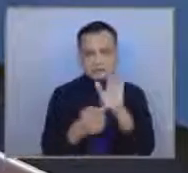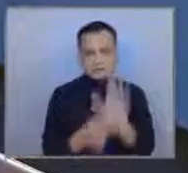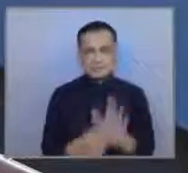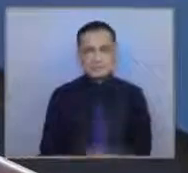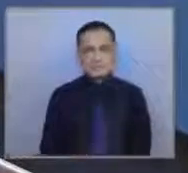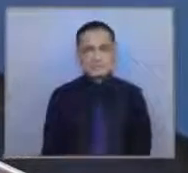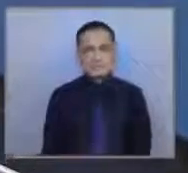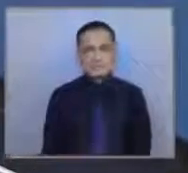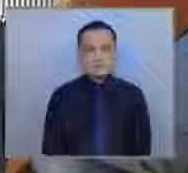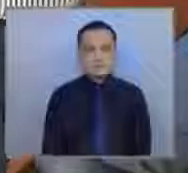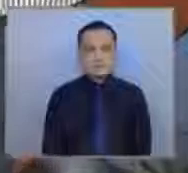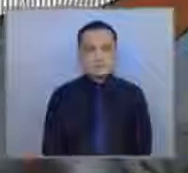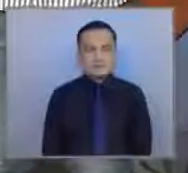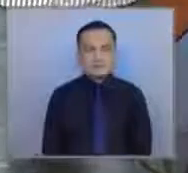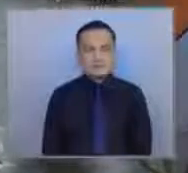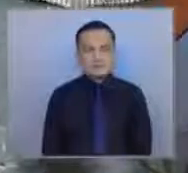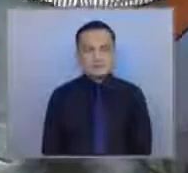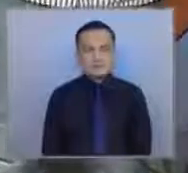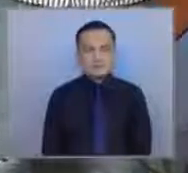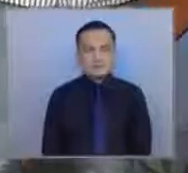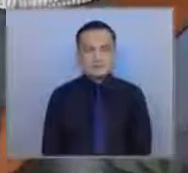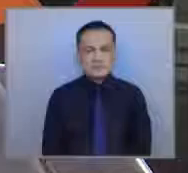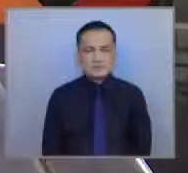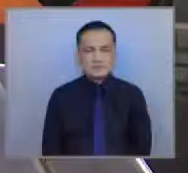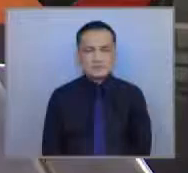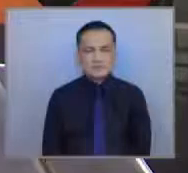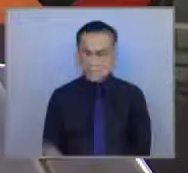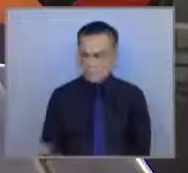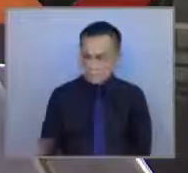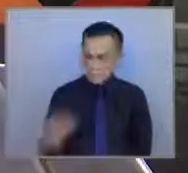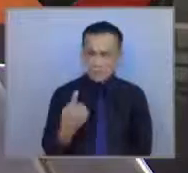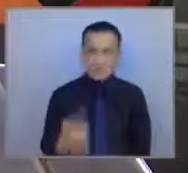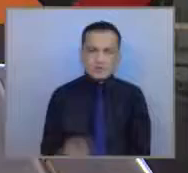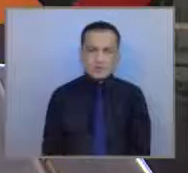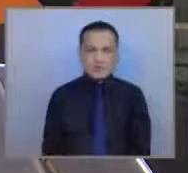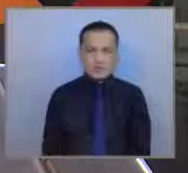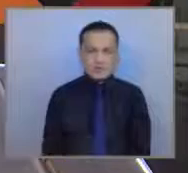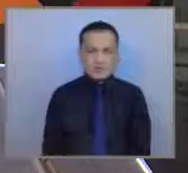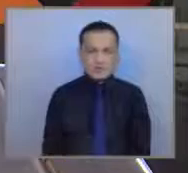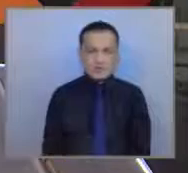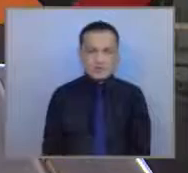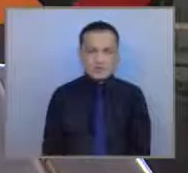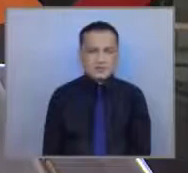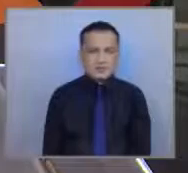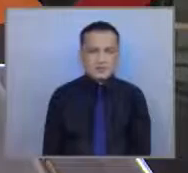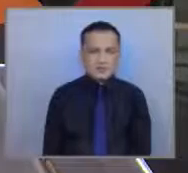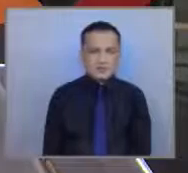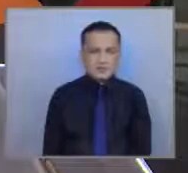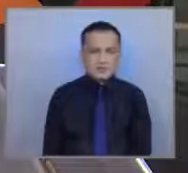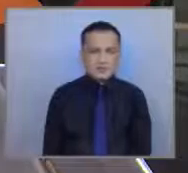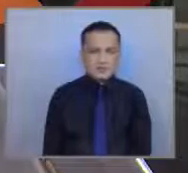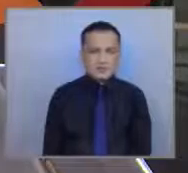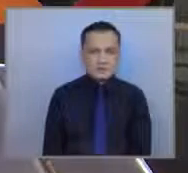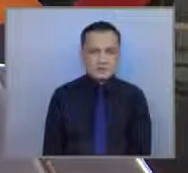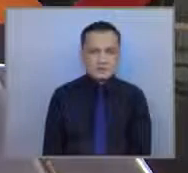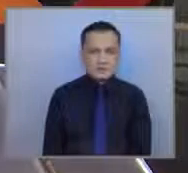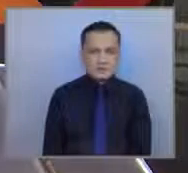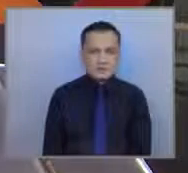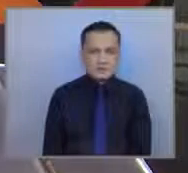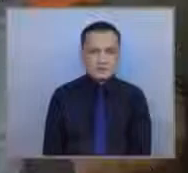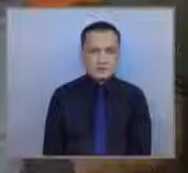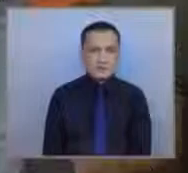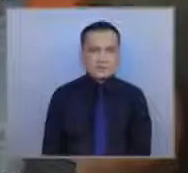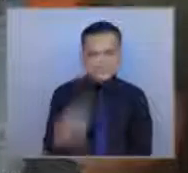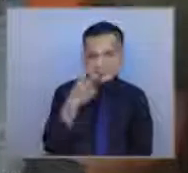eh. Pag-atake niya, dito po ang ataw. Pag-follow niya, dito po ang ataw. Talagang